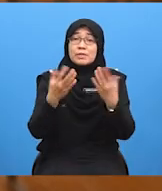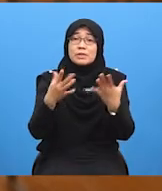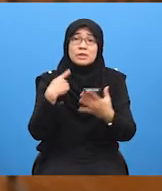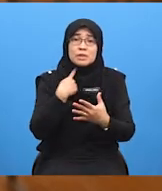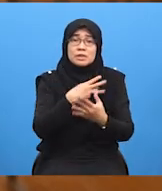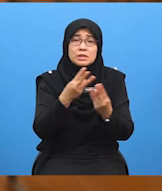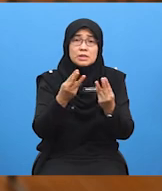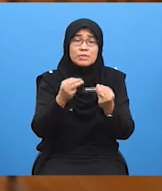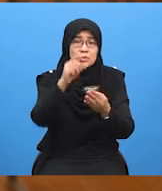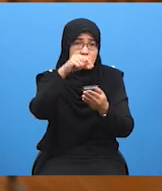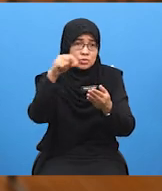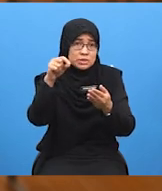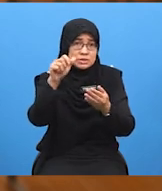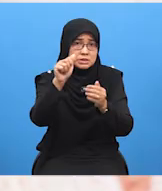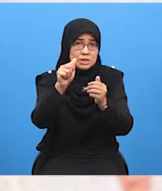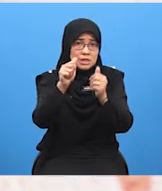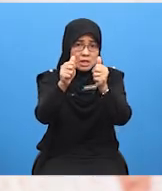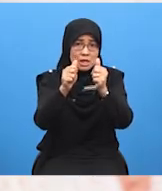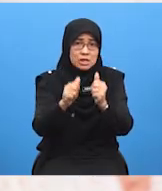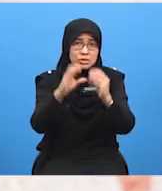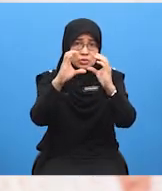Bagaimana kita hendak menulis pengaturcaraan?